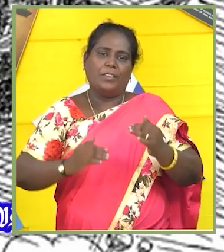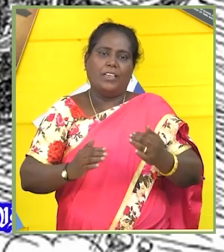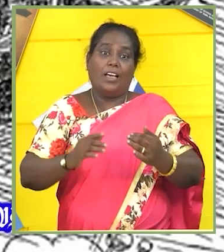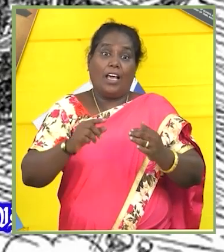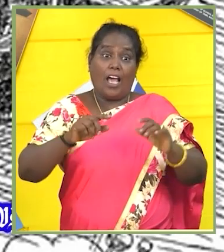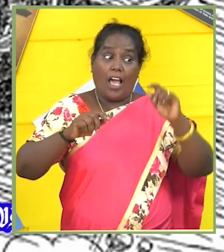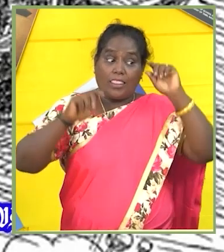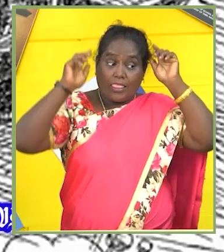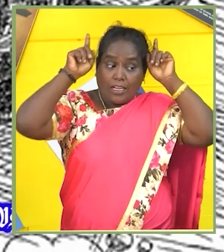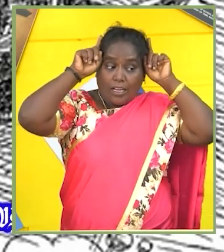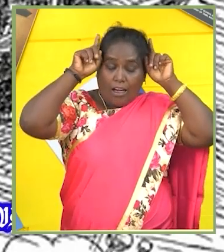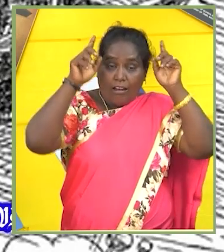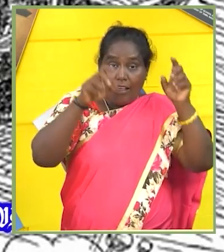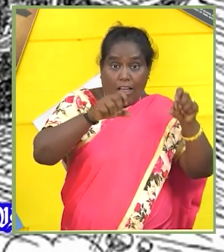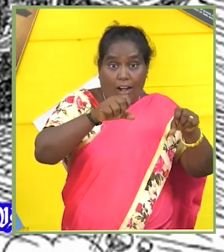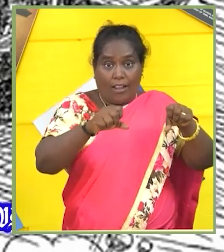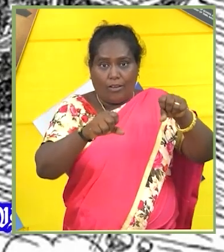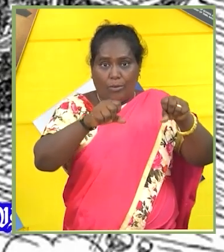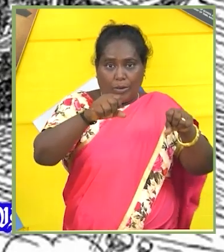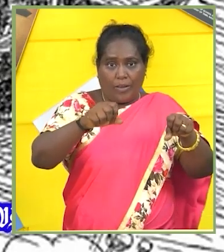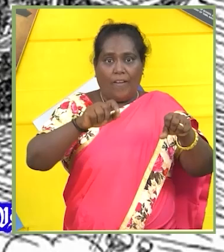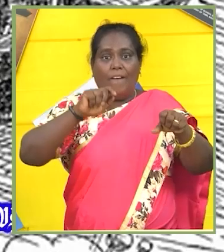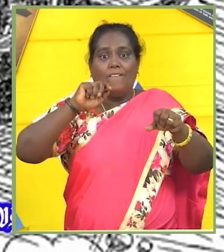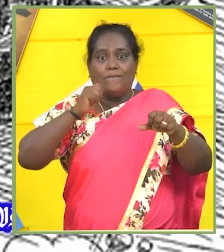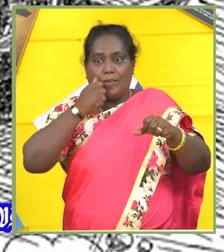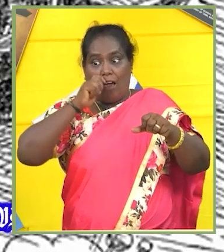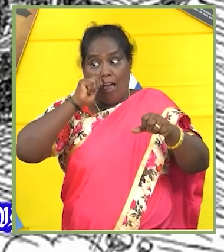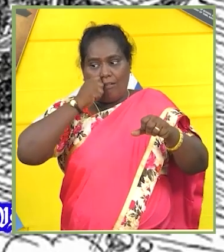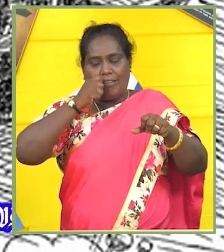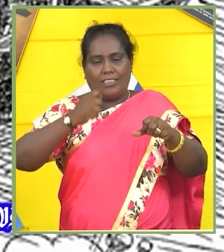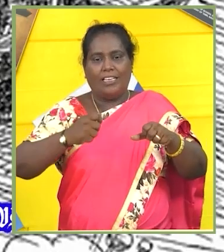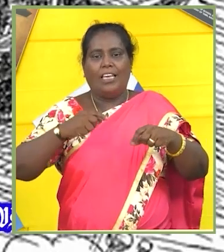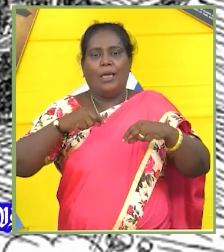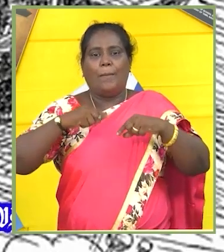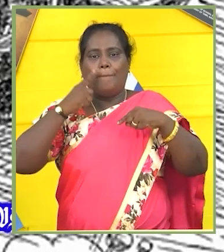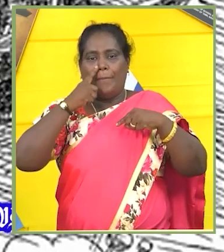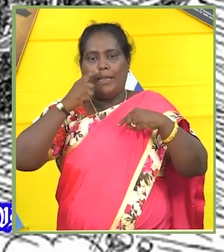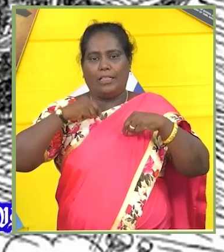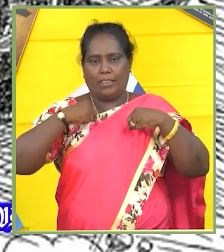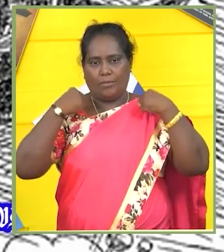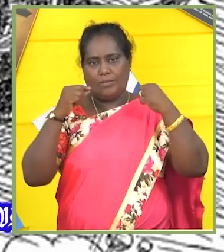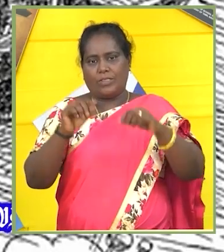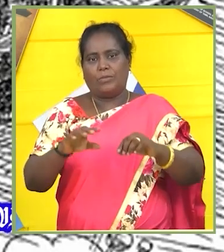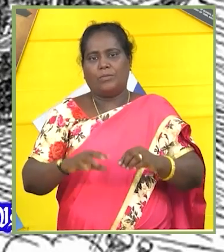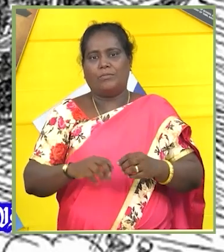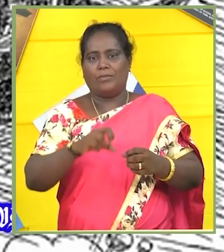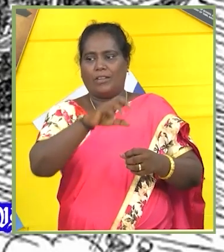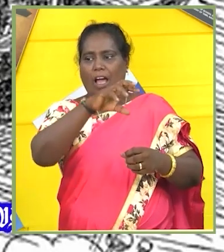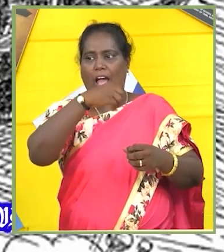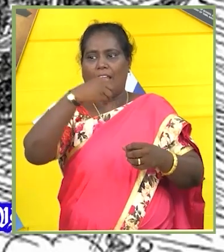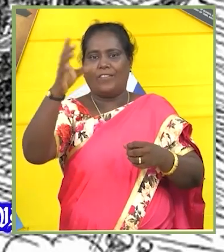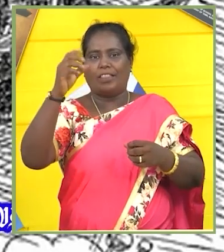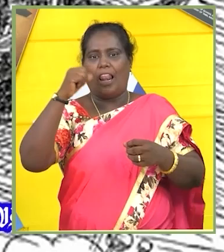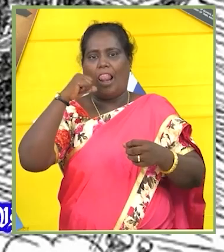நிலையில் இருக்குது. அப்போ அந்த காளையை அடக்கும் வீரனுக்கே அப்பெண் மணமாலை சூடுவாள் அப்படின்னு முரசறைந்து